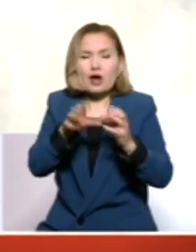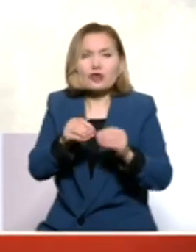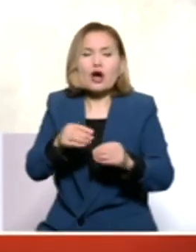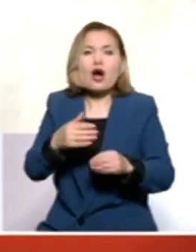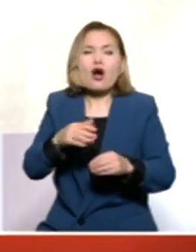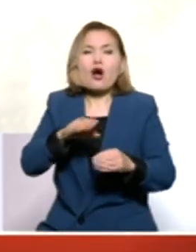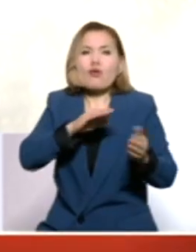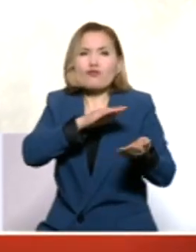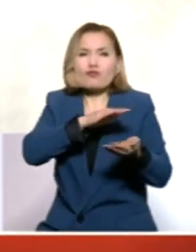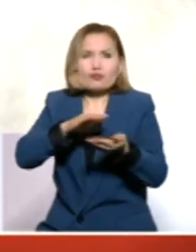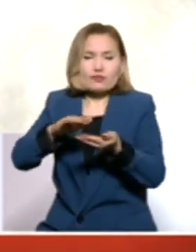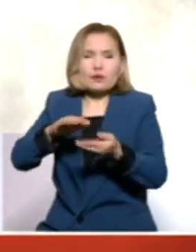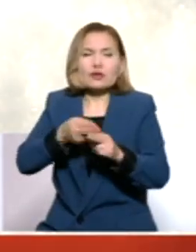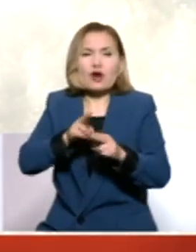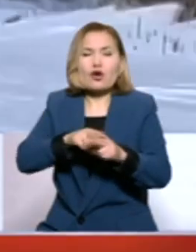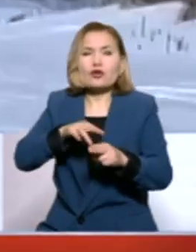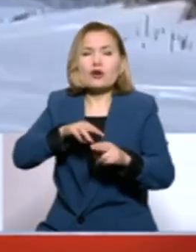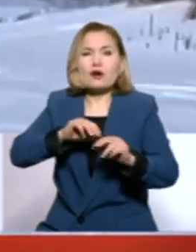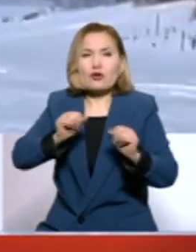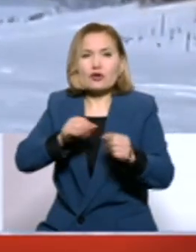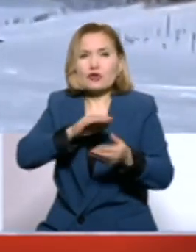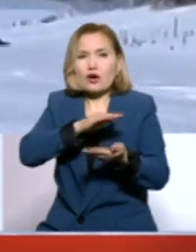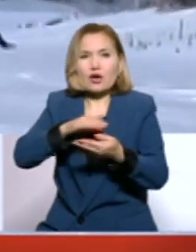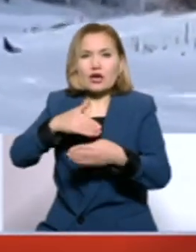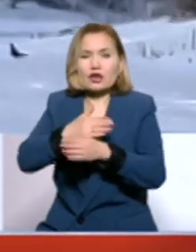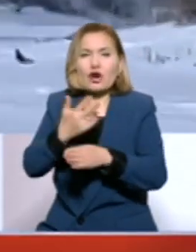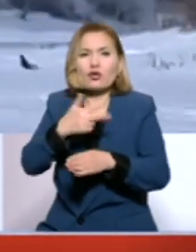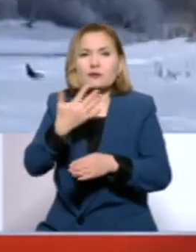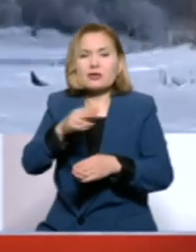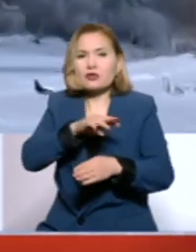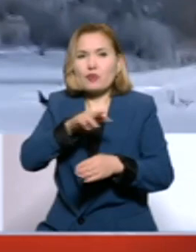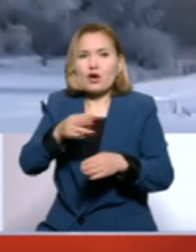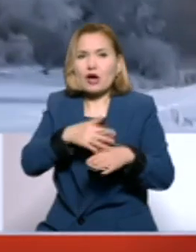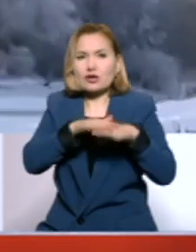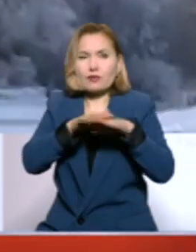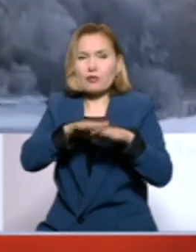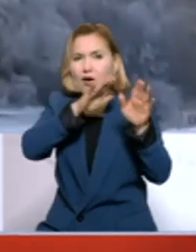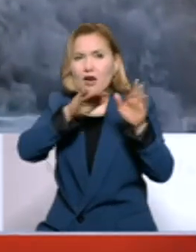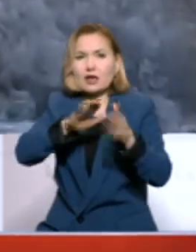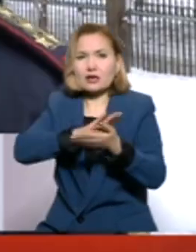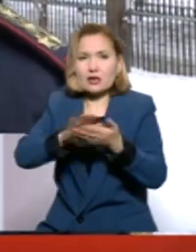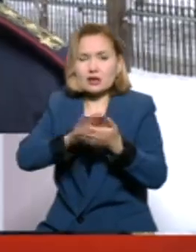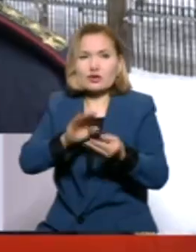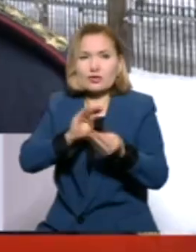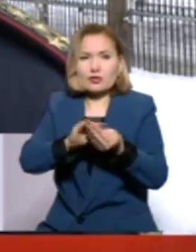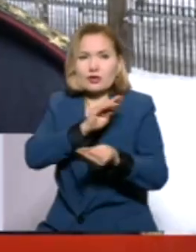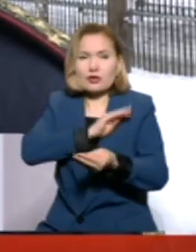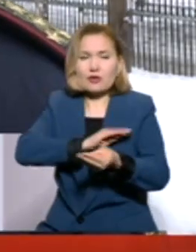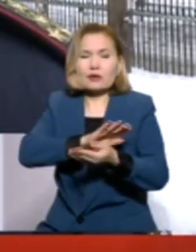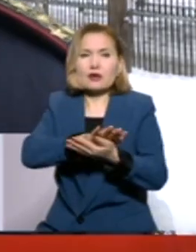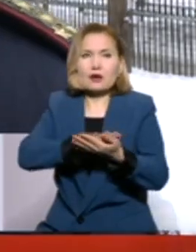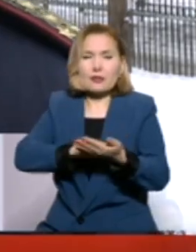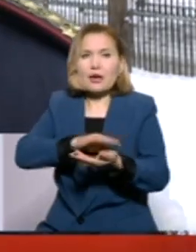жарылды. Бұған облыстық бюджеттен 35 миллион теңге бөлінген. Алдағы күтіліп